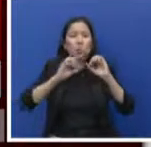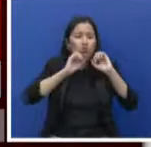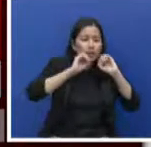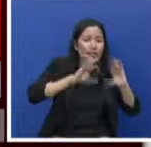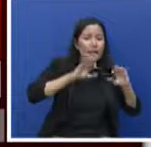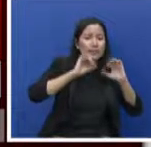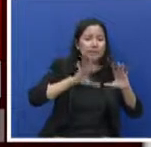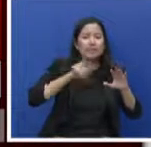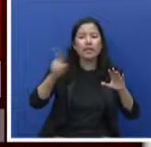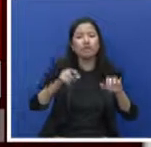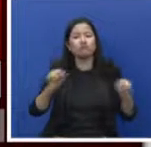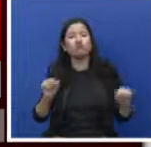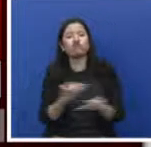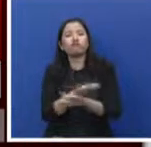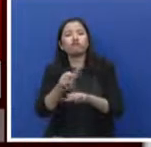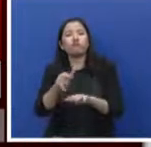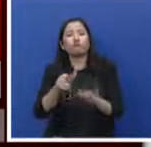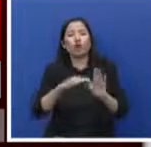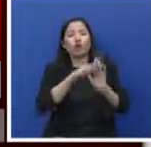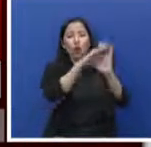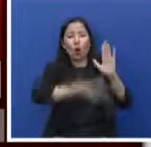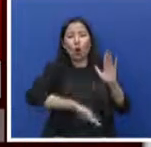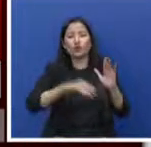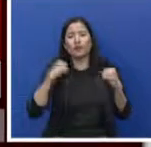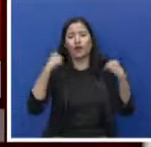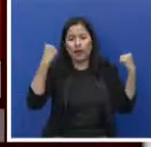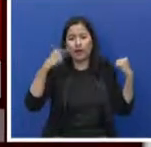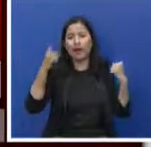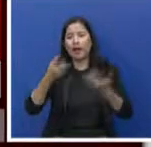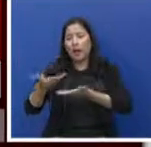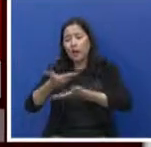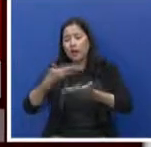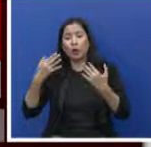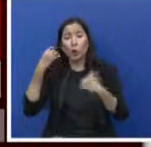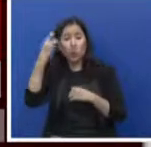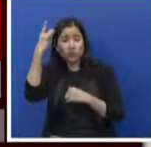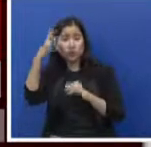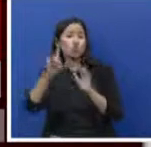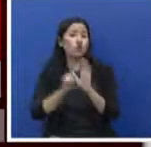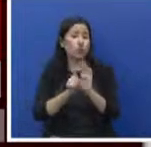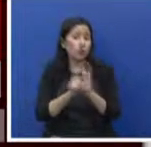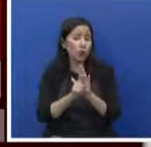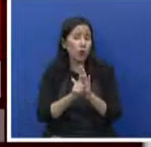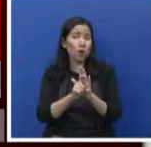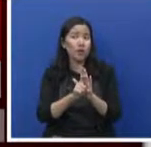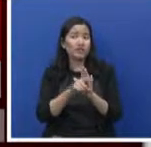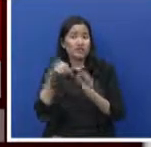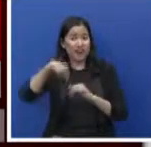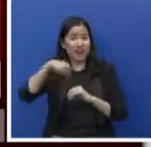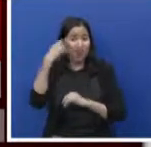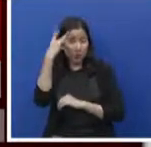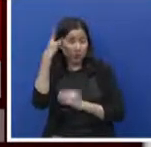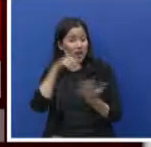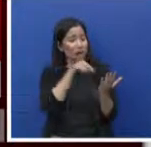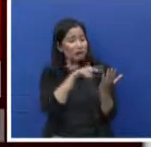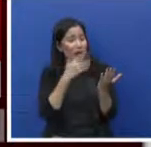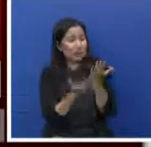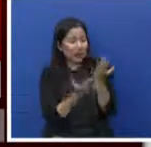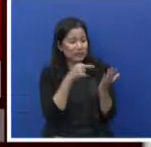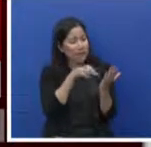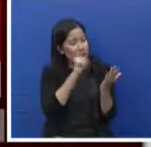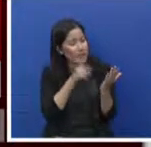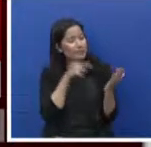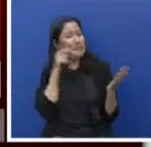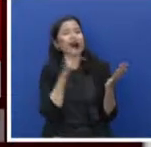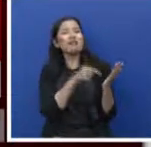sosialisasi, bahkan implementasi protokol kesehatan. Baik di layanan Gojek dengan misalnya ada sudah ada tandanya sekarang, kemudian kalau misalnya